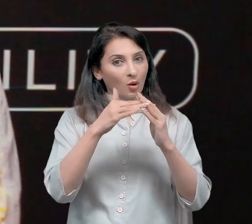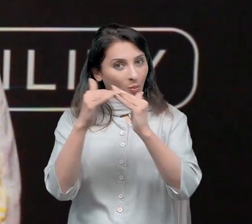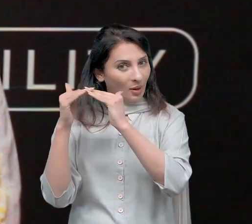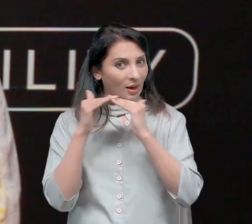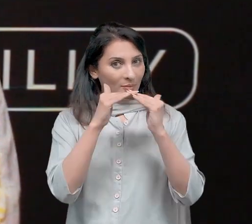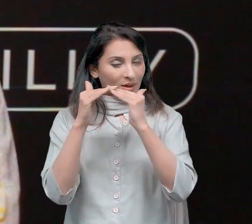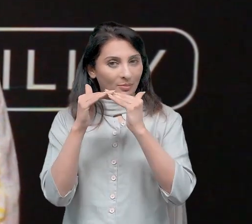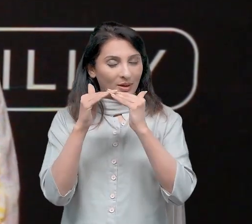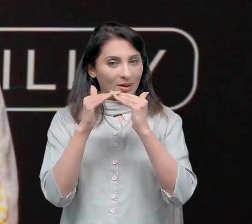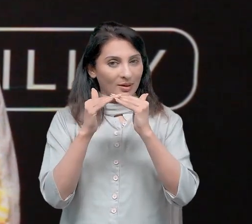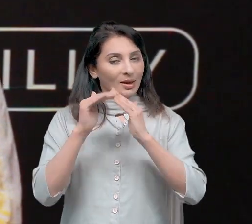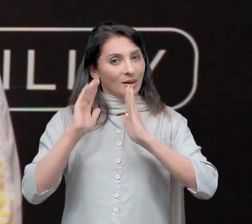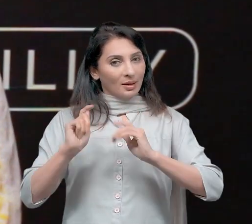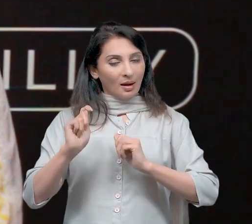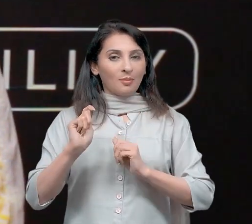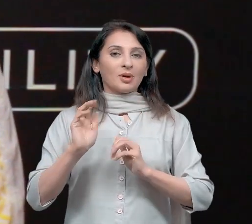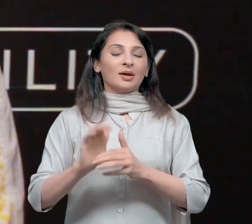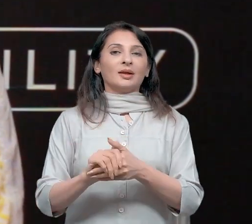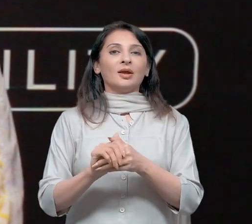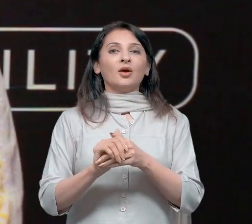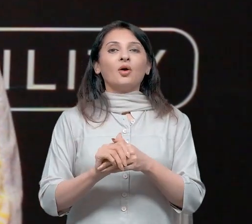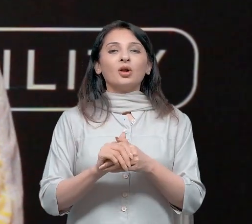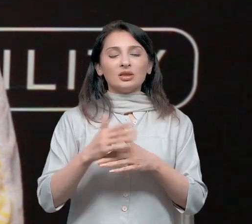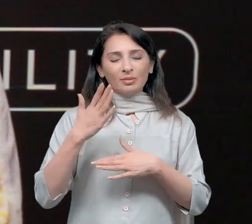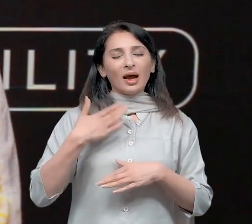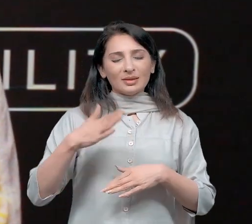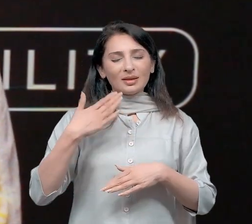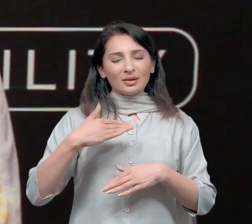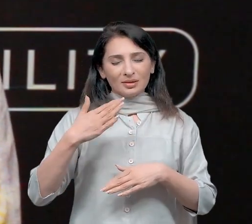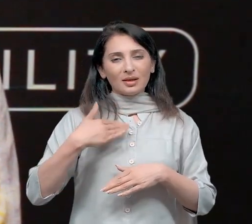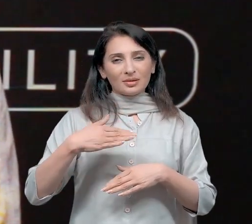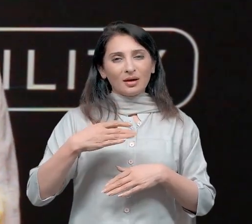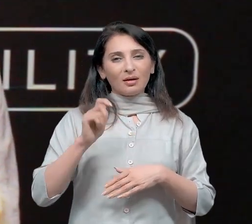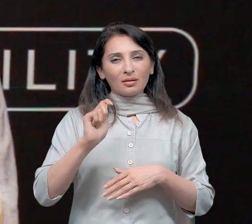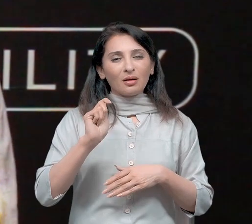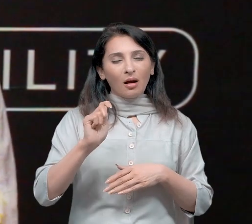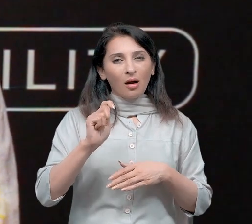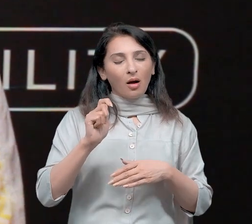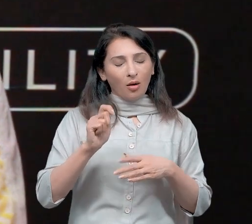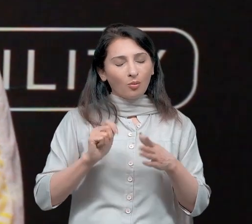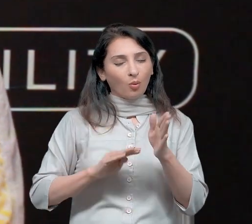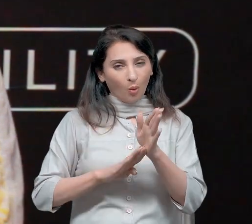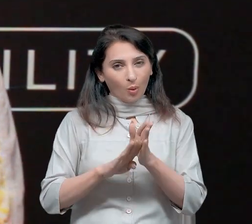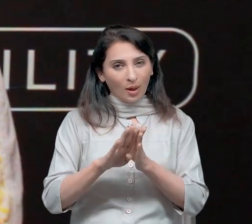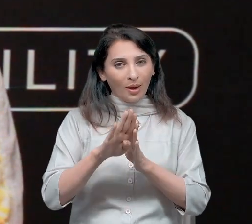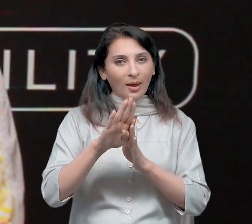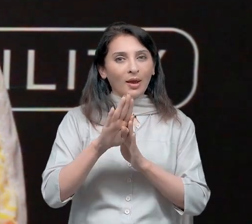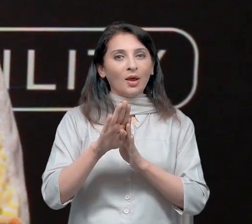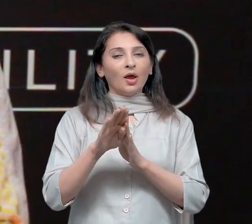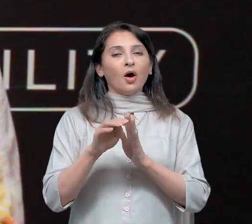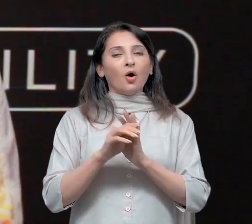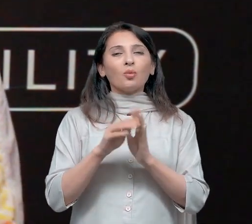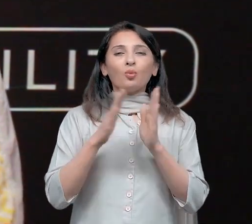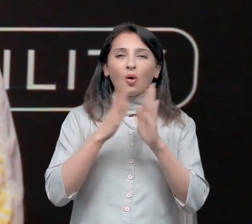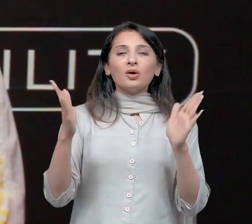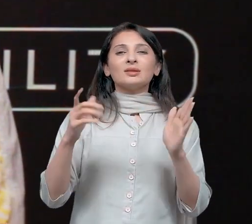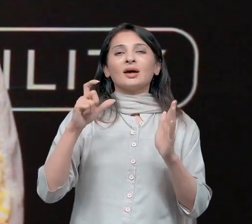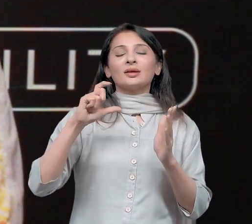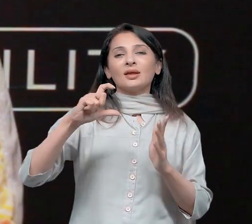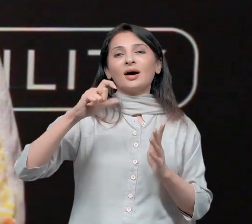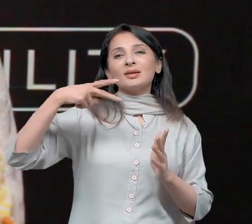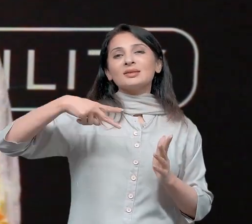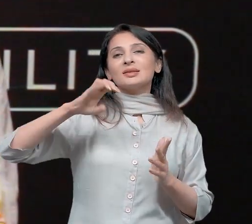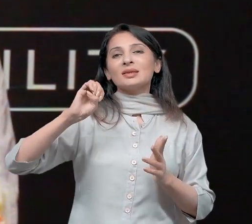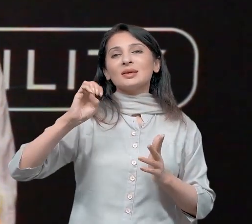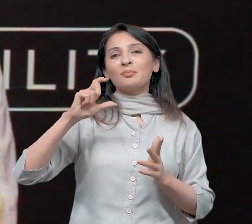چونکہ عموماً کافی کچھ پروجیکٹس ہیں سی پیک کے جس کو سوشل رسپانسبلٹی کے نام سے دیکھا جاتا ہے، جس میں بچوں کے لیے